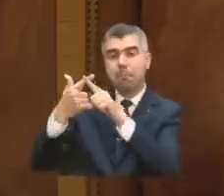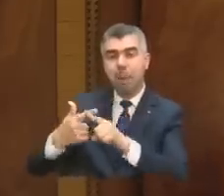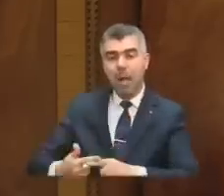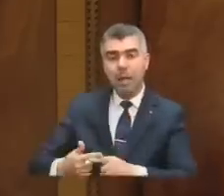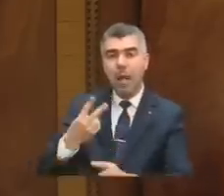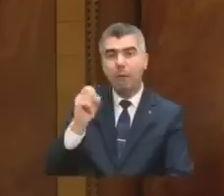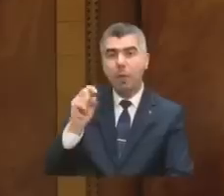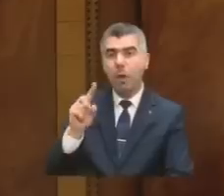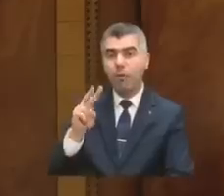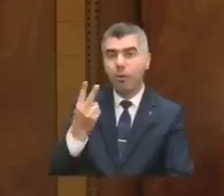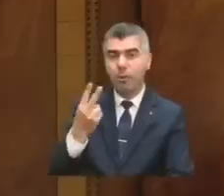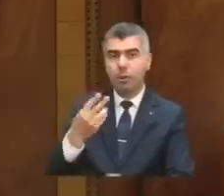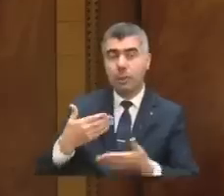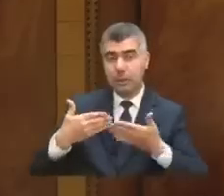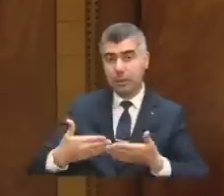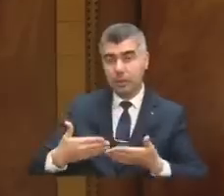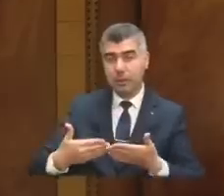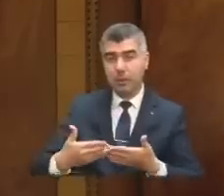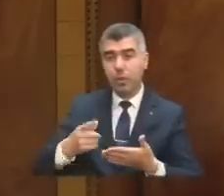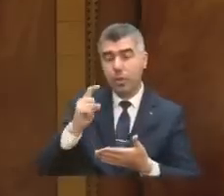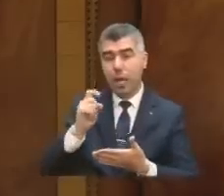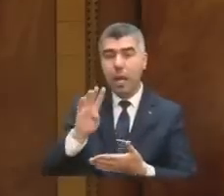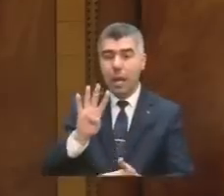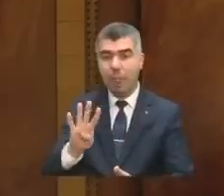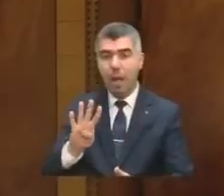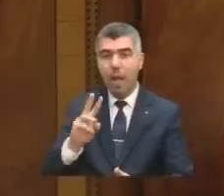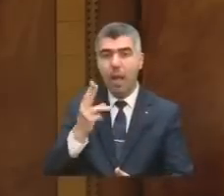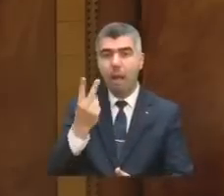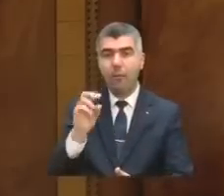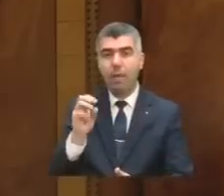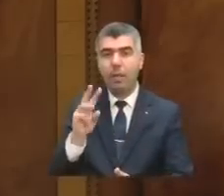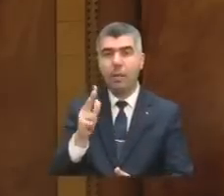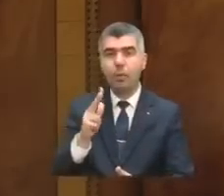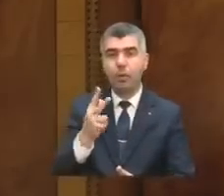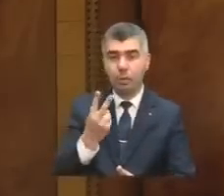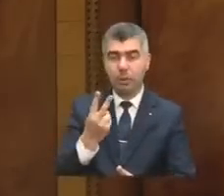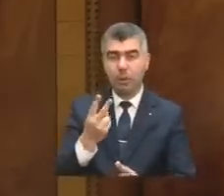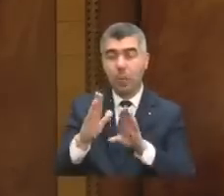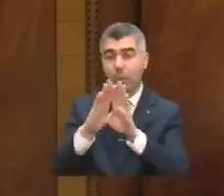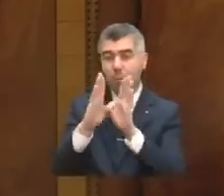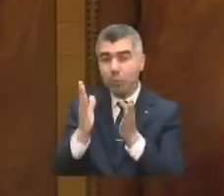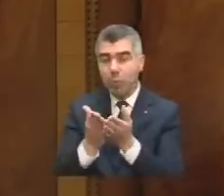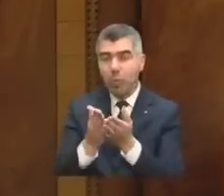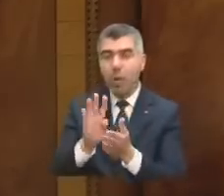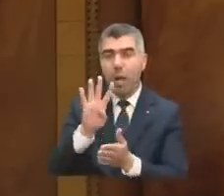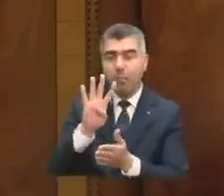2021 الى غايه ما تم ابريل 2023 ما مجموعه